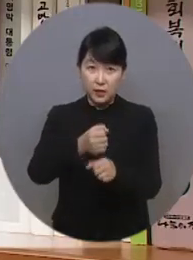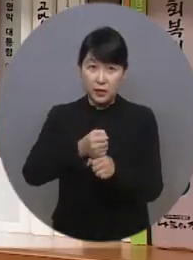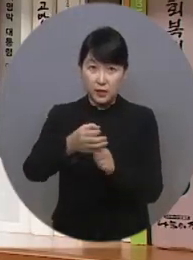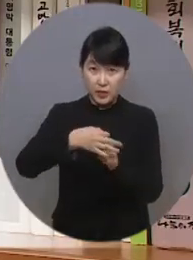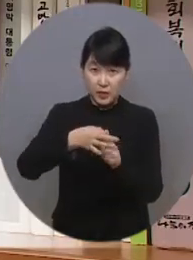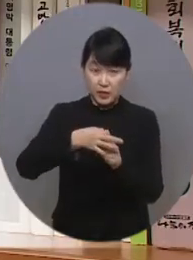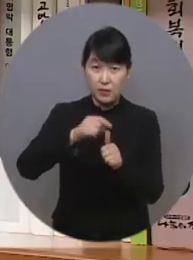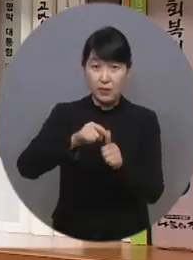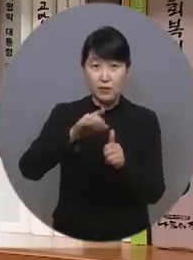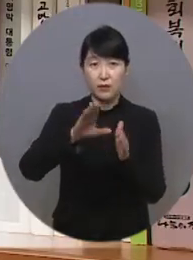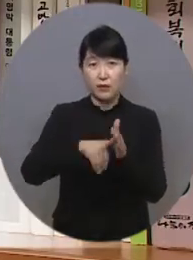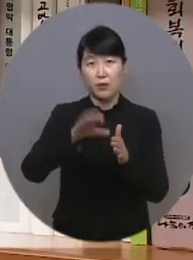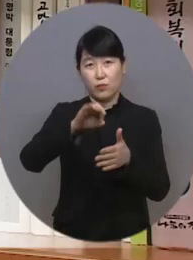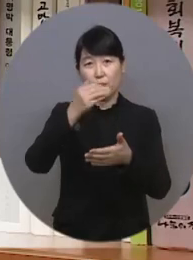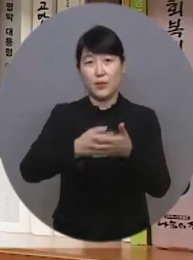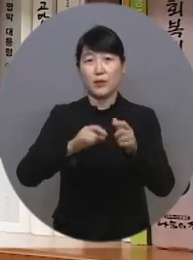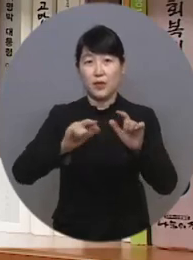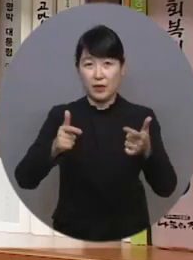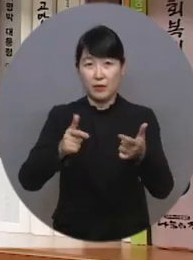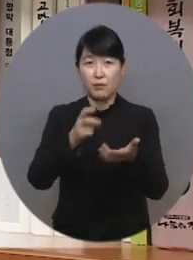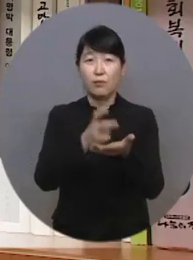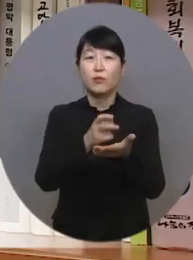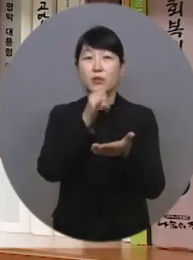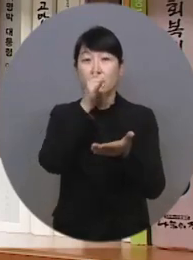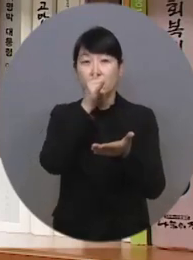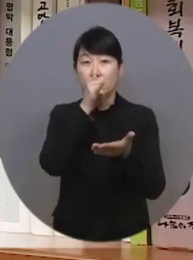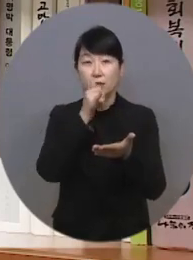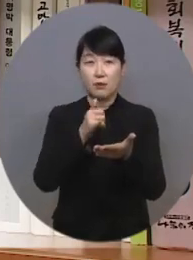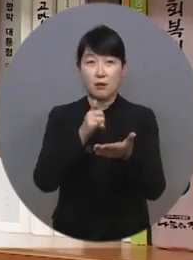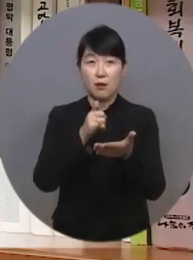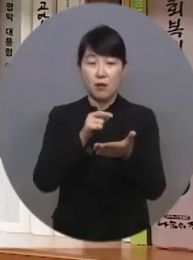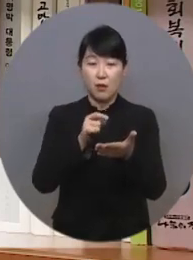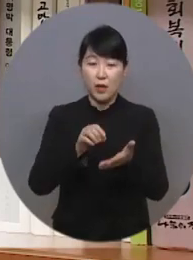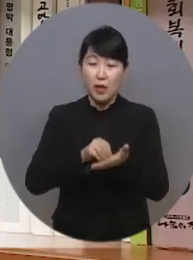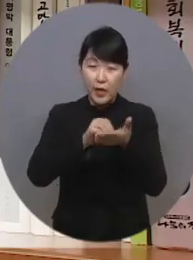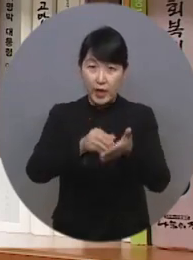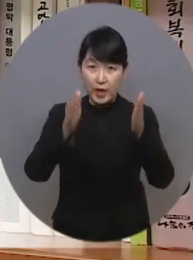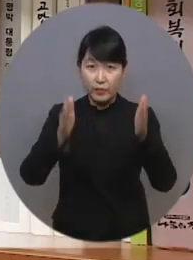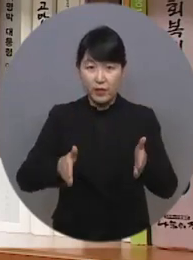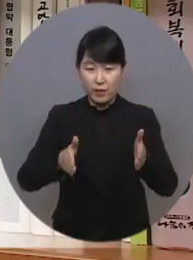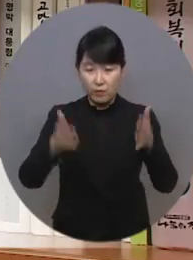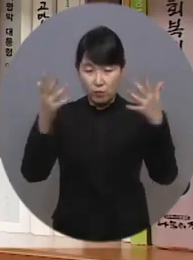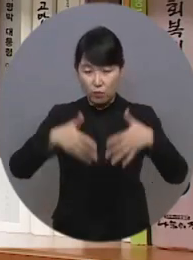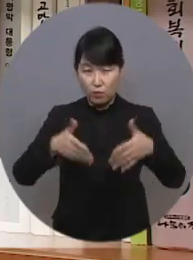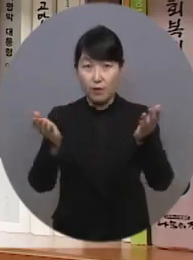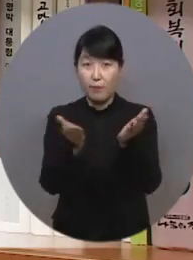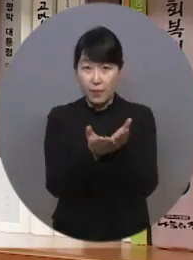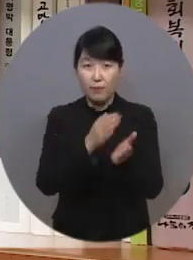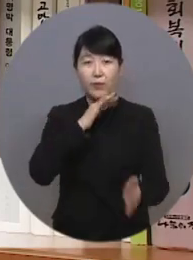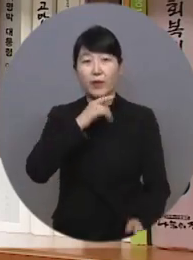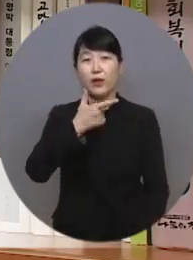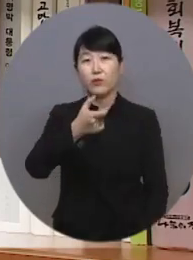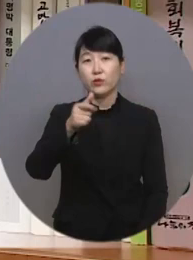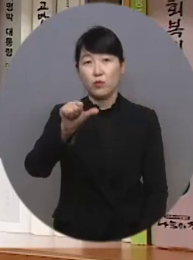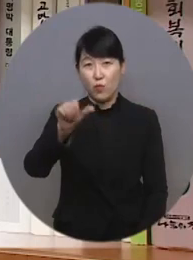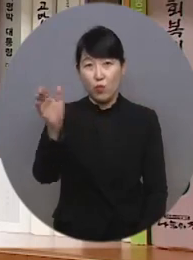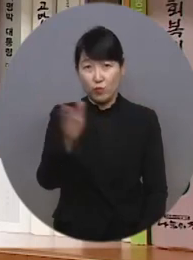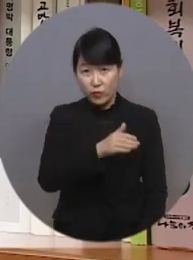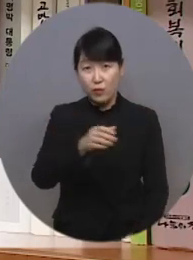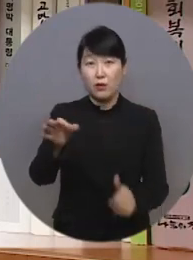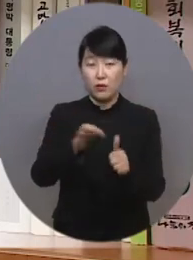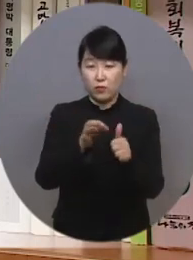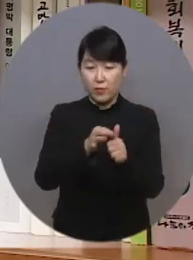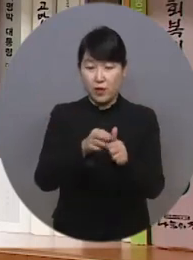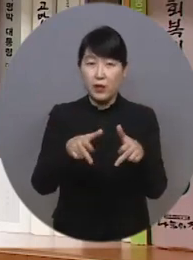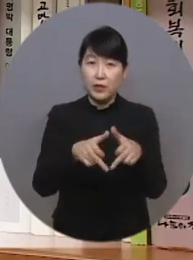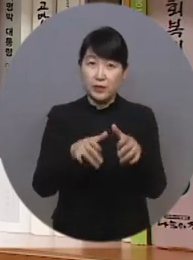때 삭감되지 않도록 하는 제도가 있는데요. 최소 가입 기간을 충족하면 똑같이 만 65세부터 수급이 가능한데 장애인의